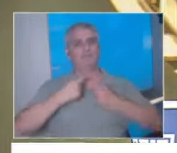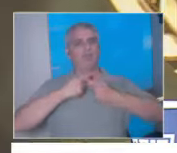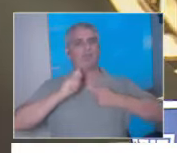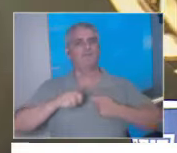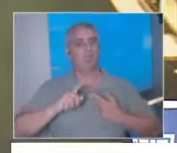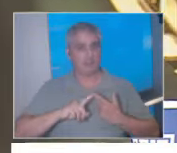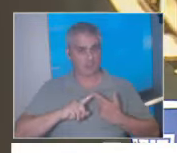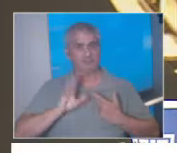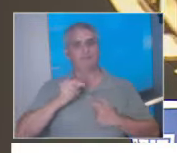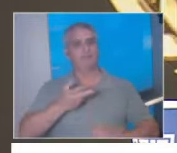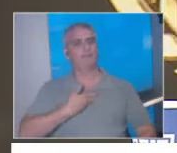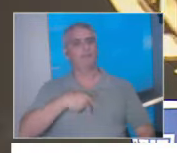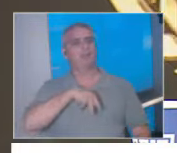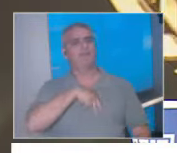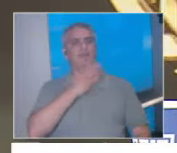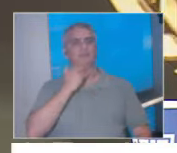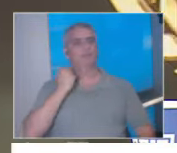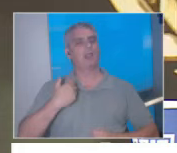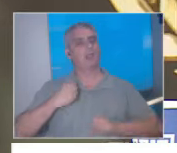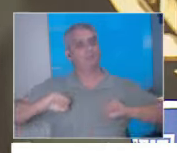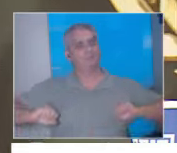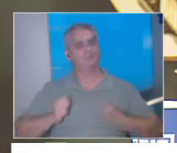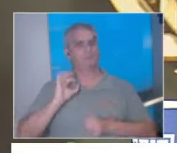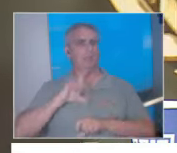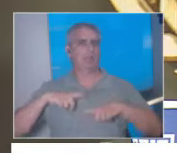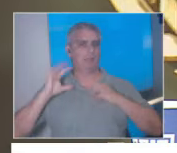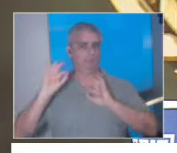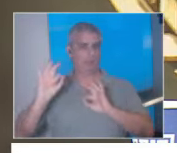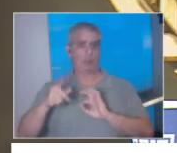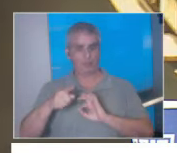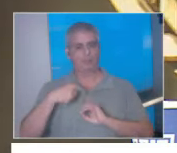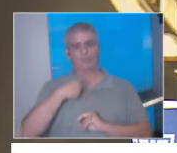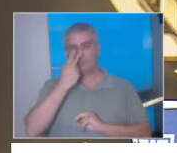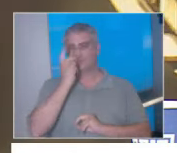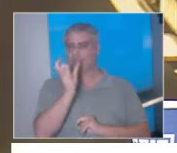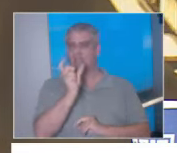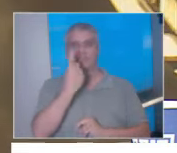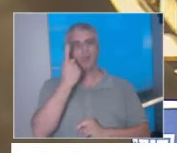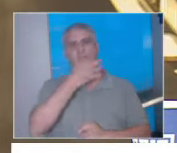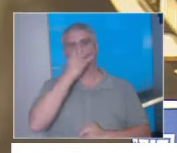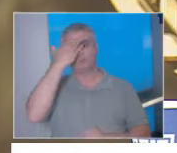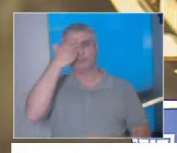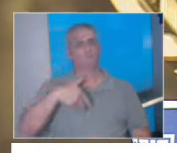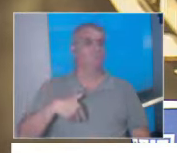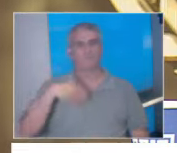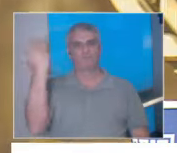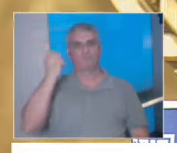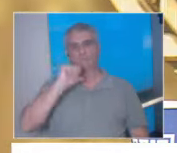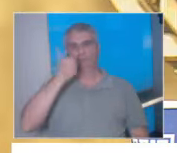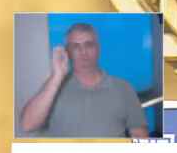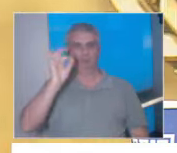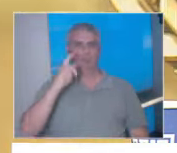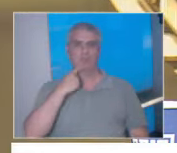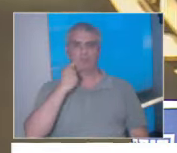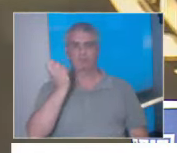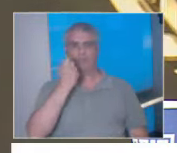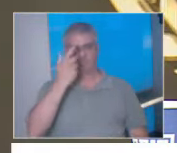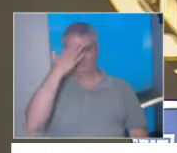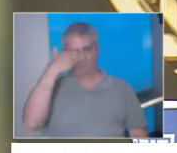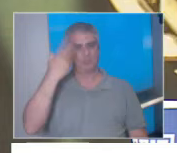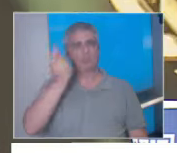כנסת וחתן פרס ישראל על מפעל חיים. לפני שנתחיל, בואו נראה קטע מאחד הנאומים המפורסמים ביותר של דוד לוי,